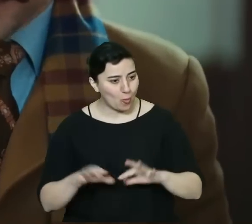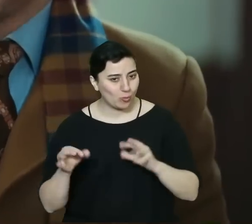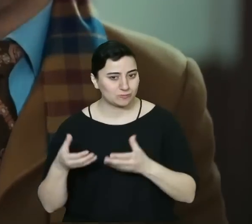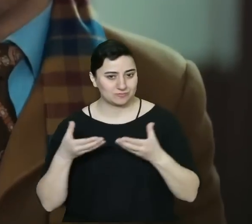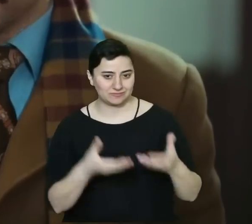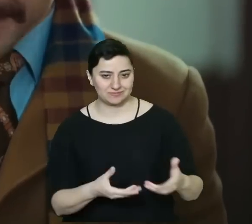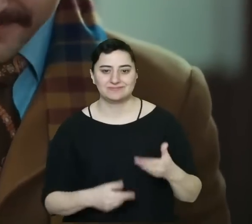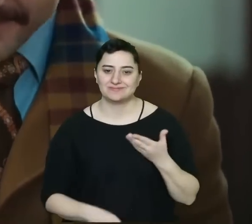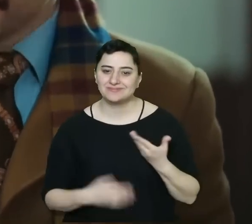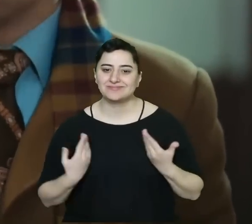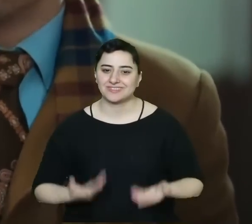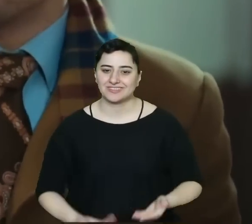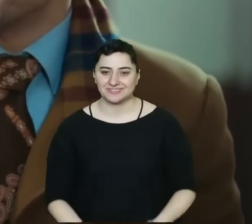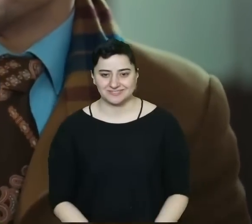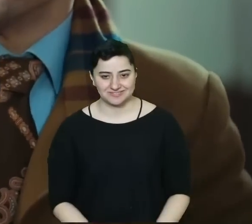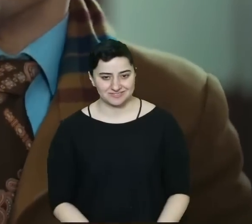yani. Aynen.